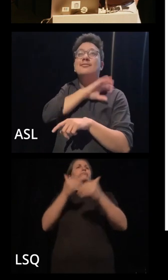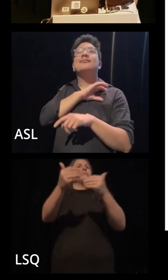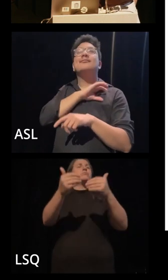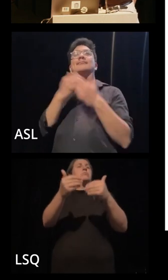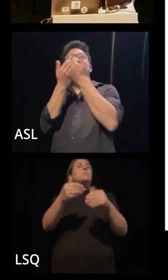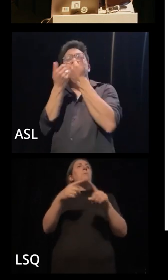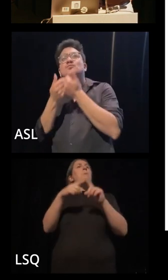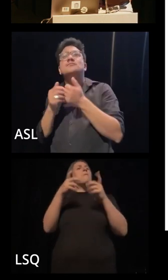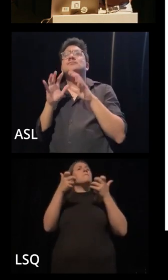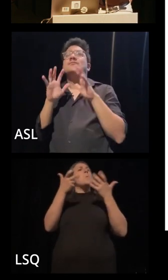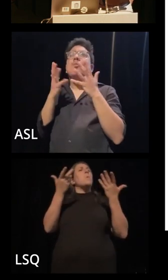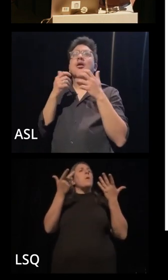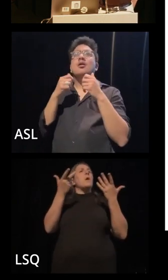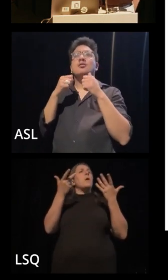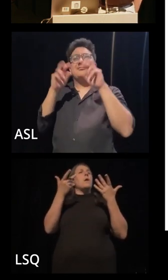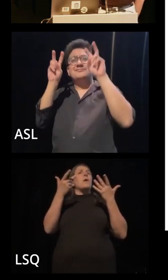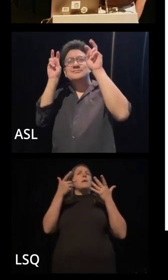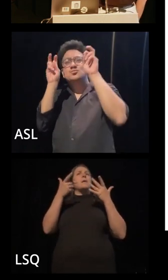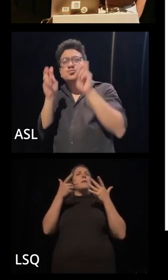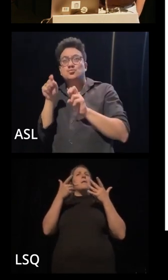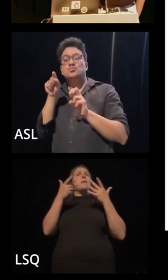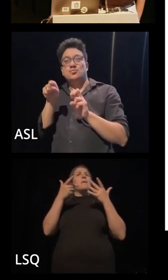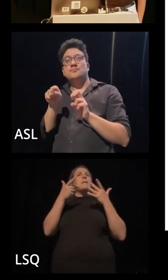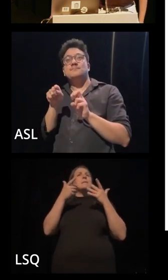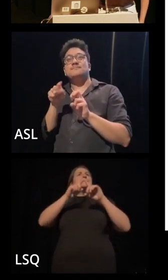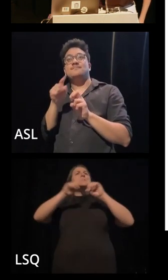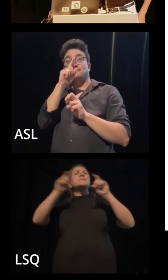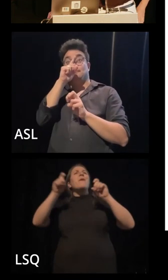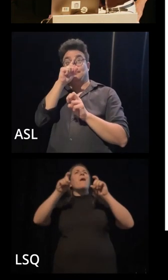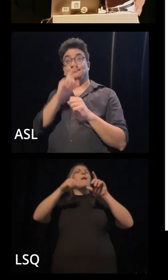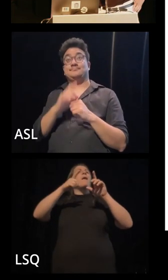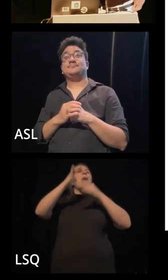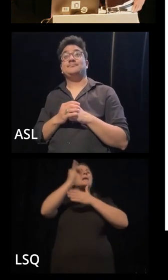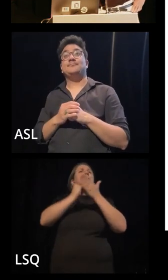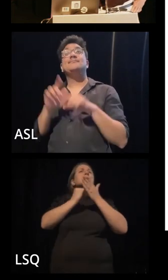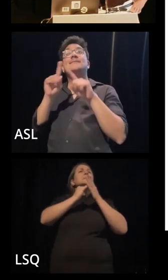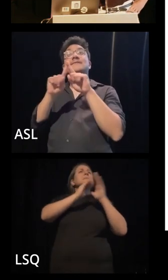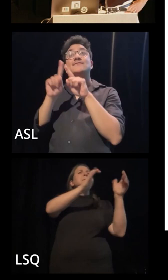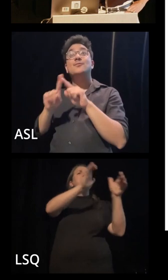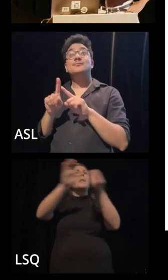manière transversale avec différentes disciplines artistiques.